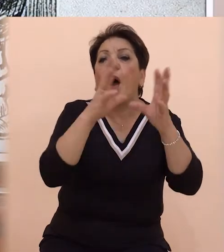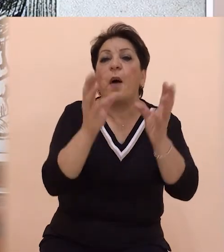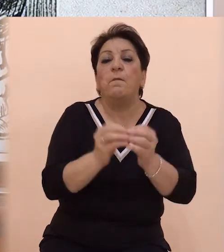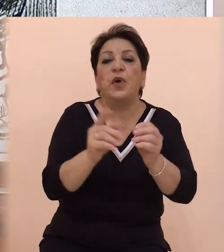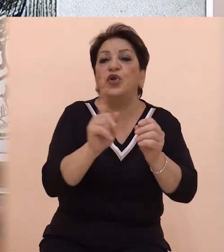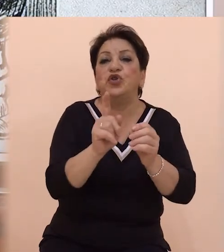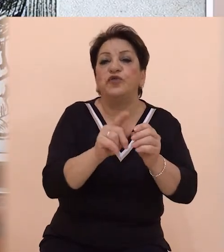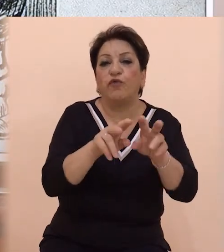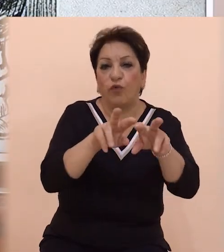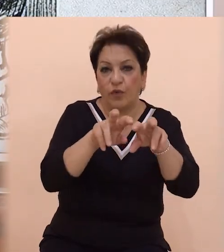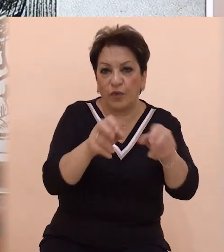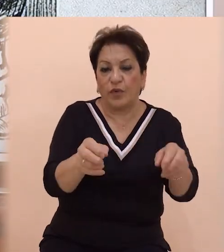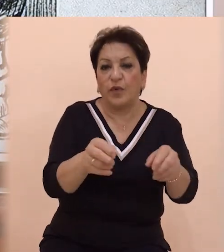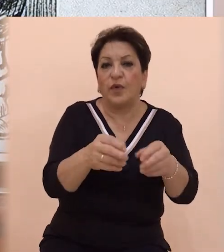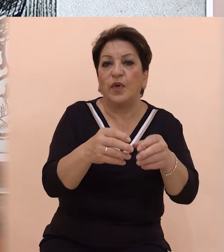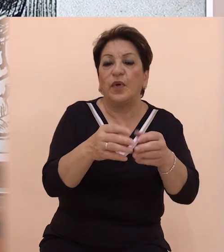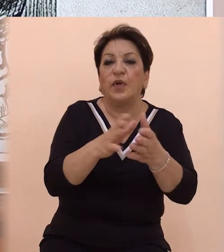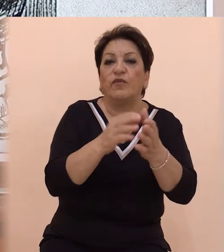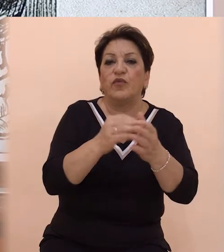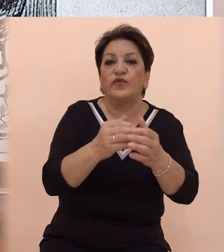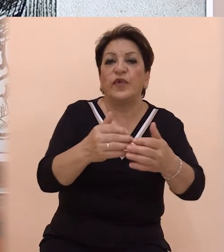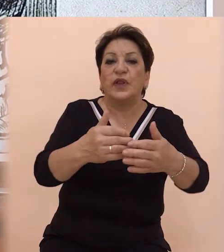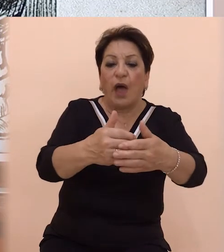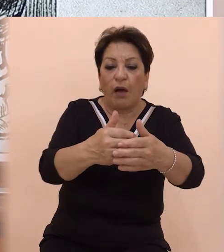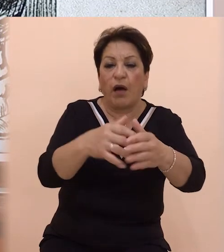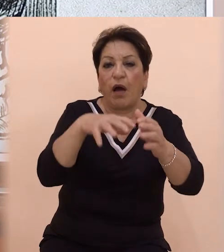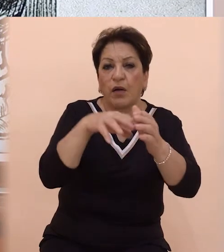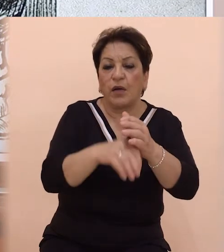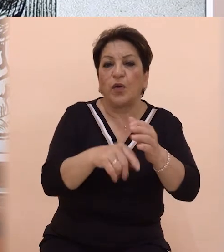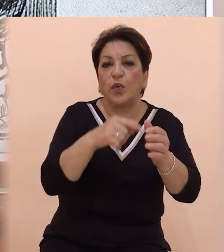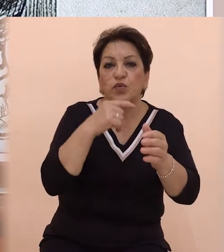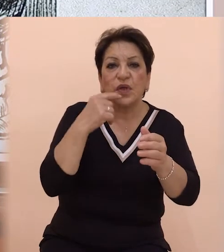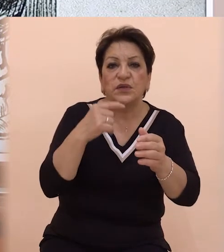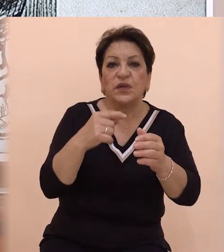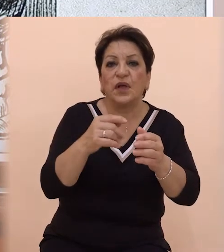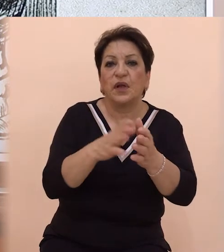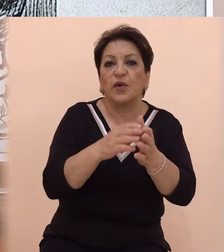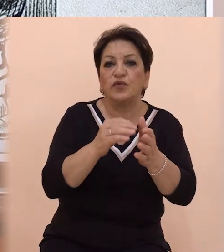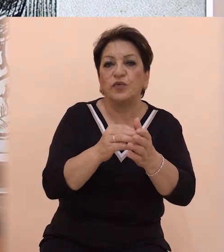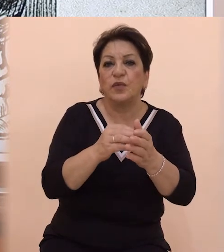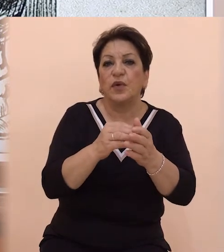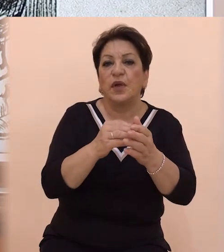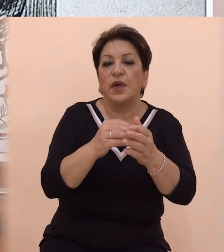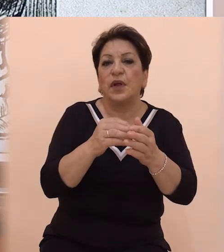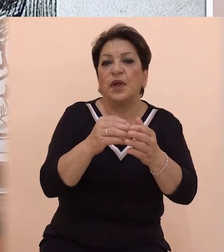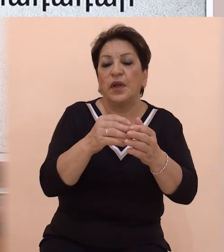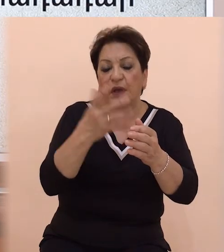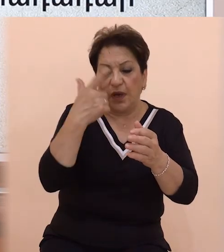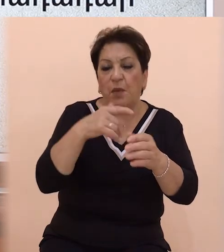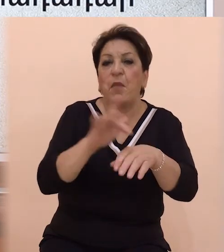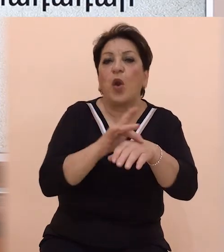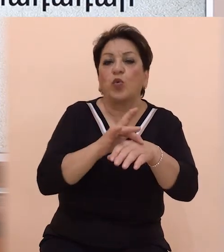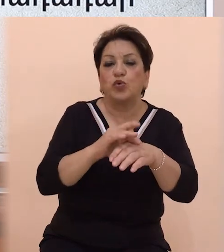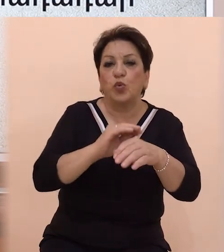կարող էր, նույնիսկ վերջին տակարը, որով Հուսաստանը ծածկում էր իր մերկությունը։